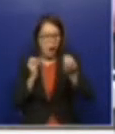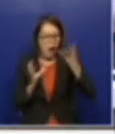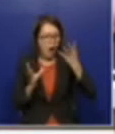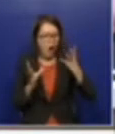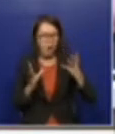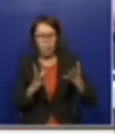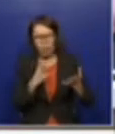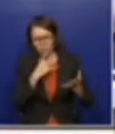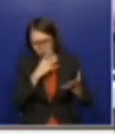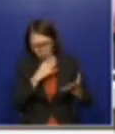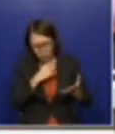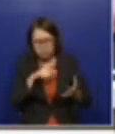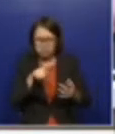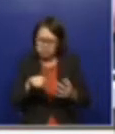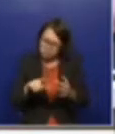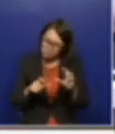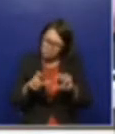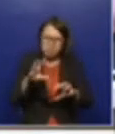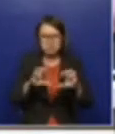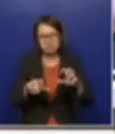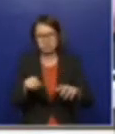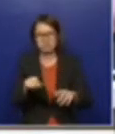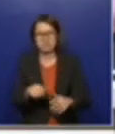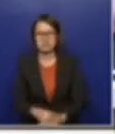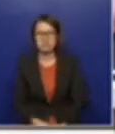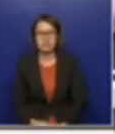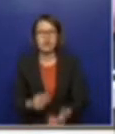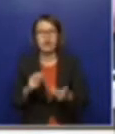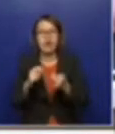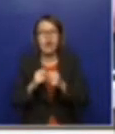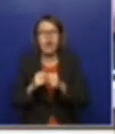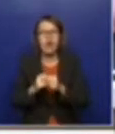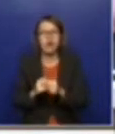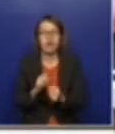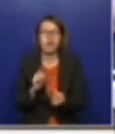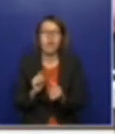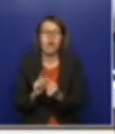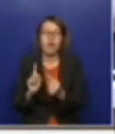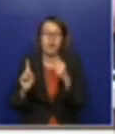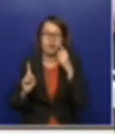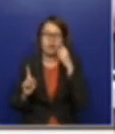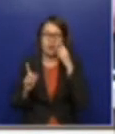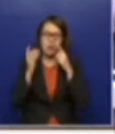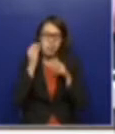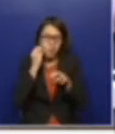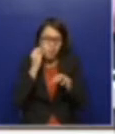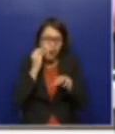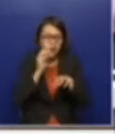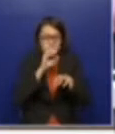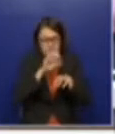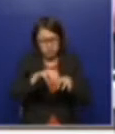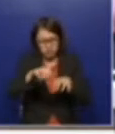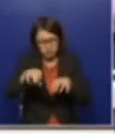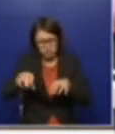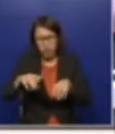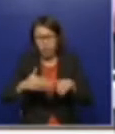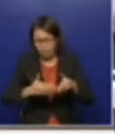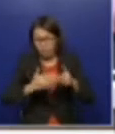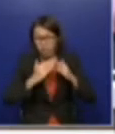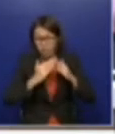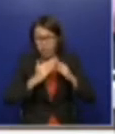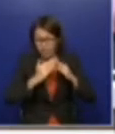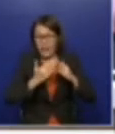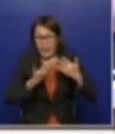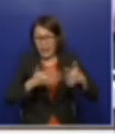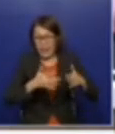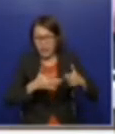มทั้งหมดปัญหาที่ตามมาก็คือว่าหมู่บ้านหลายๆหมู่บ้านที่เขาตั้งมาก่อนประกาศพ